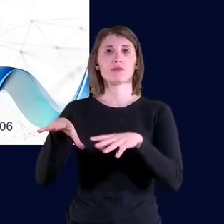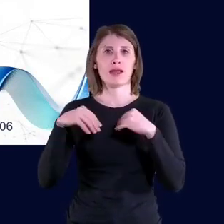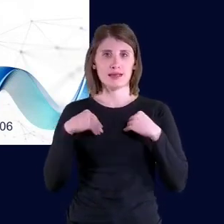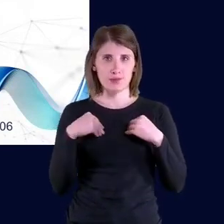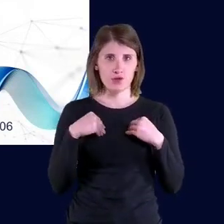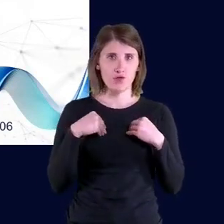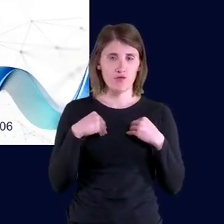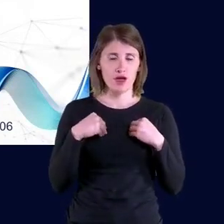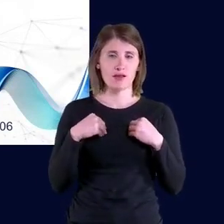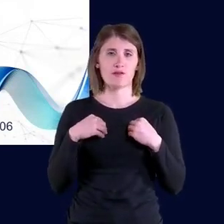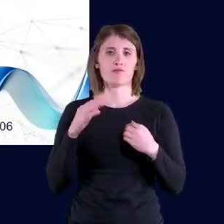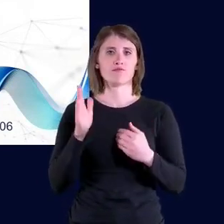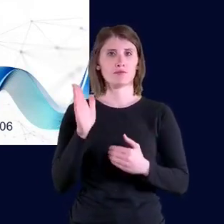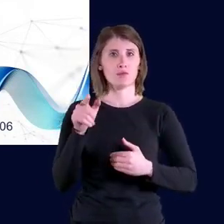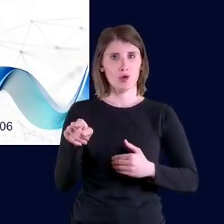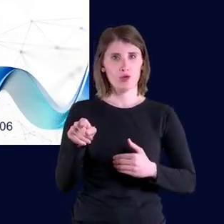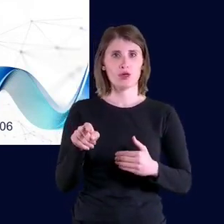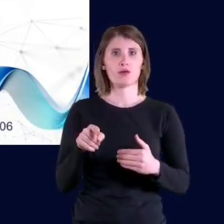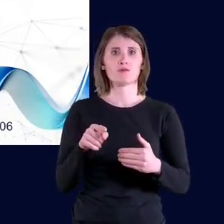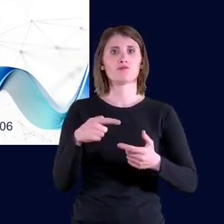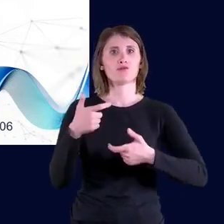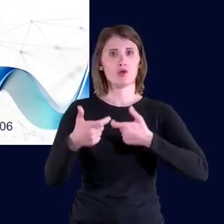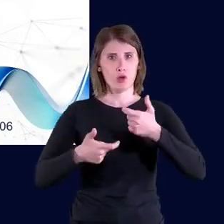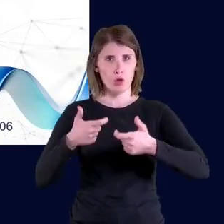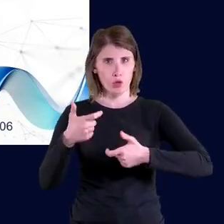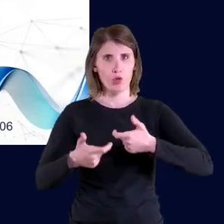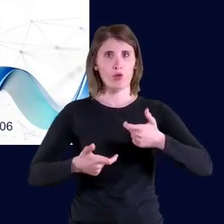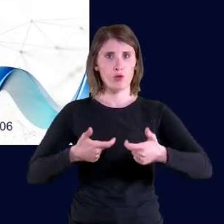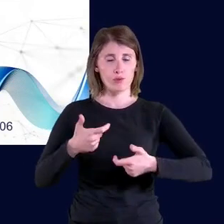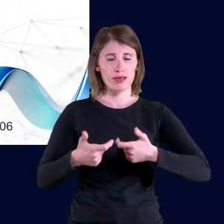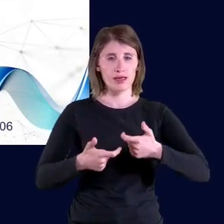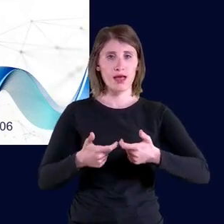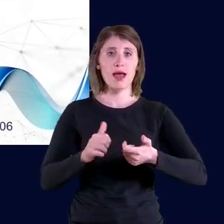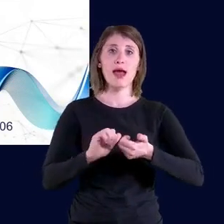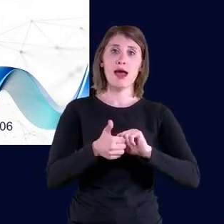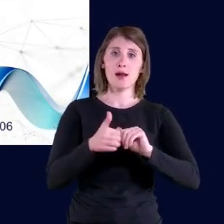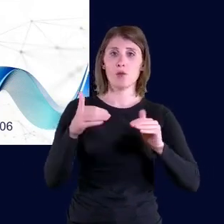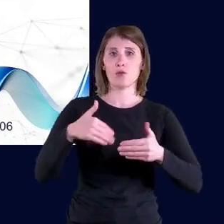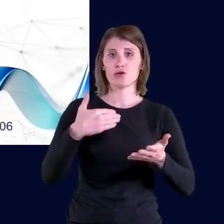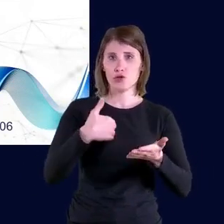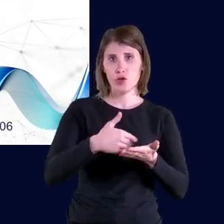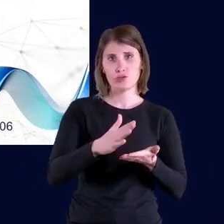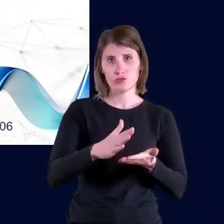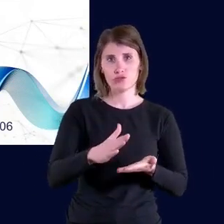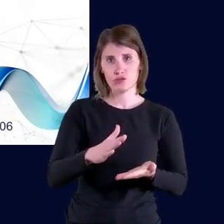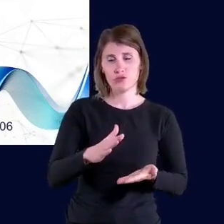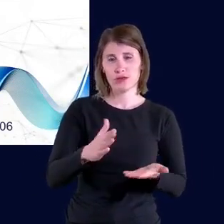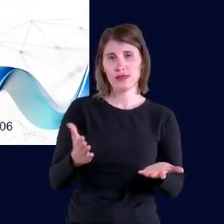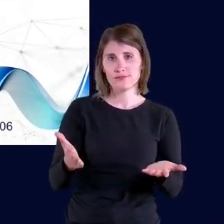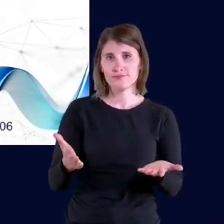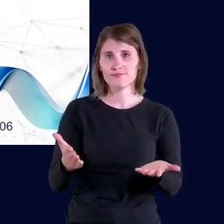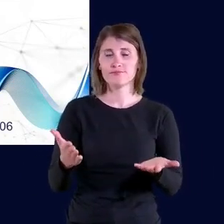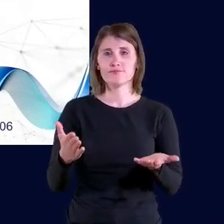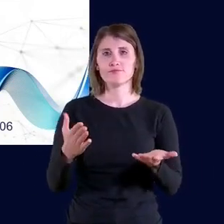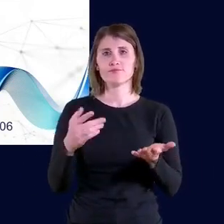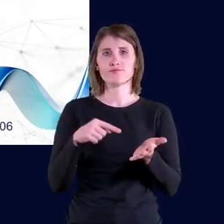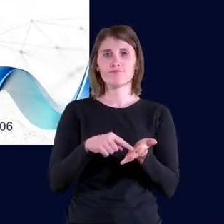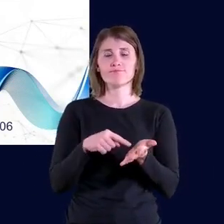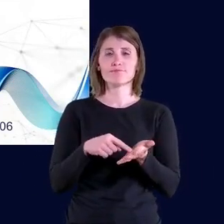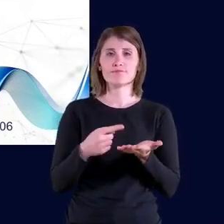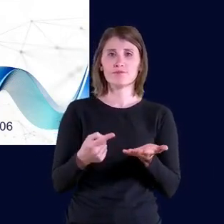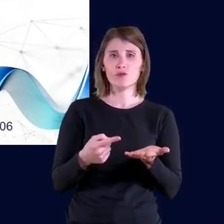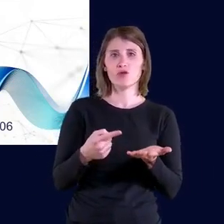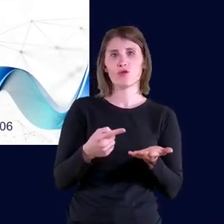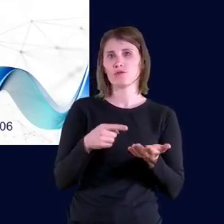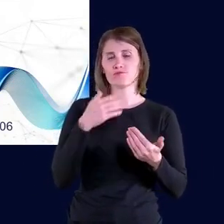i oznaczona jako w trakcie wykonania lub może też zostać odrzucona uzyskując w ten sposób